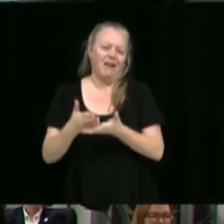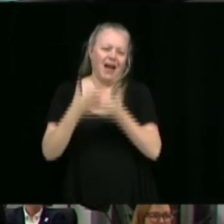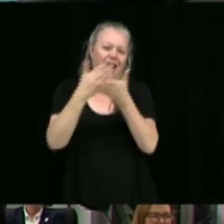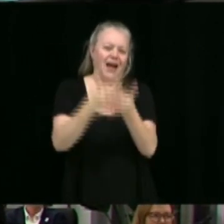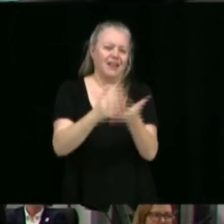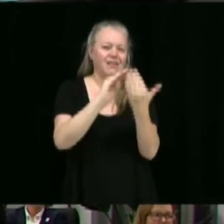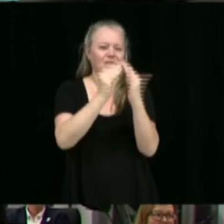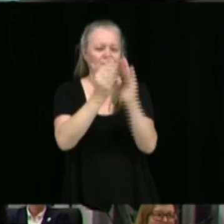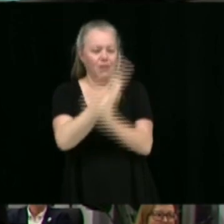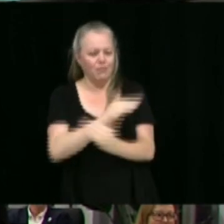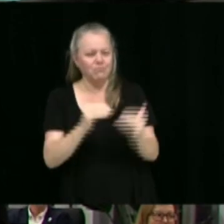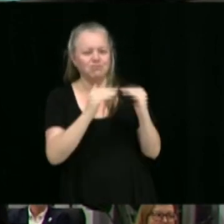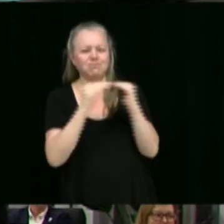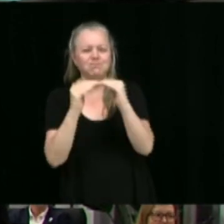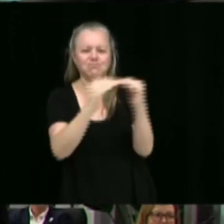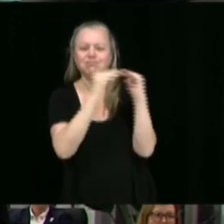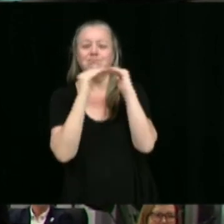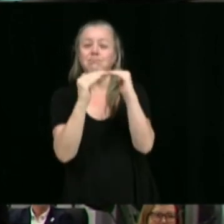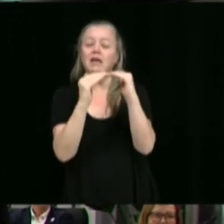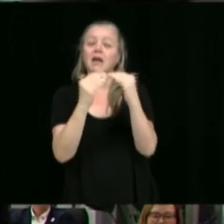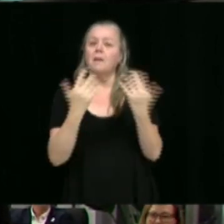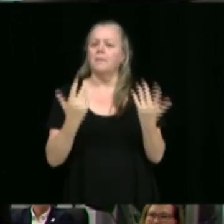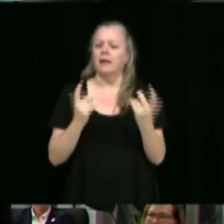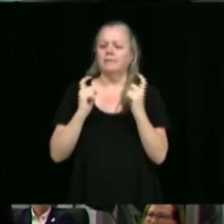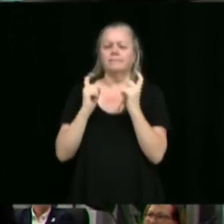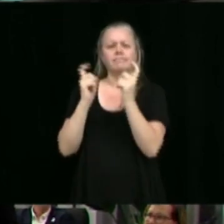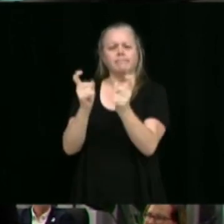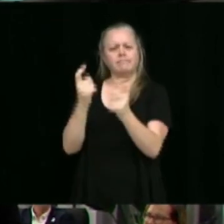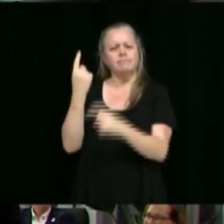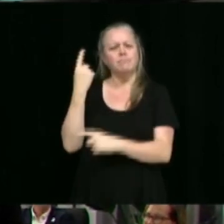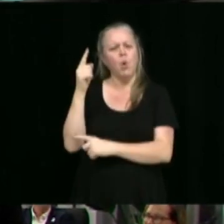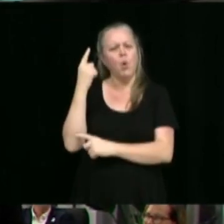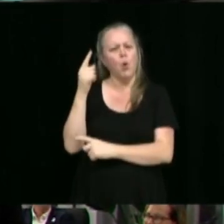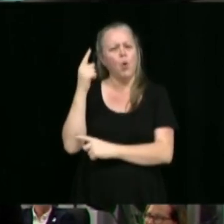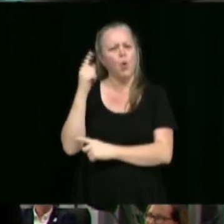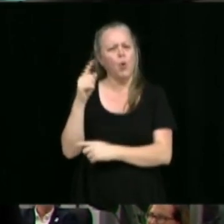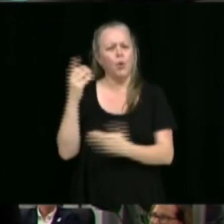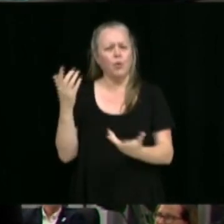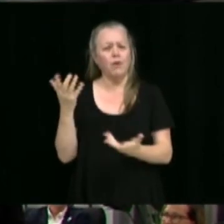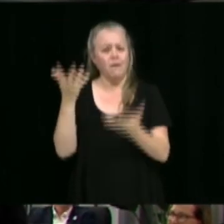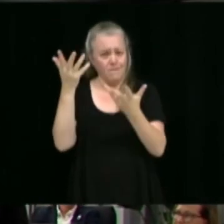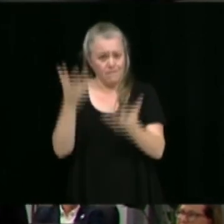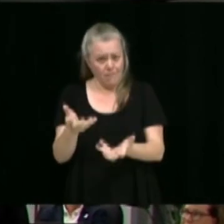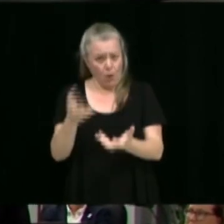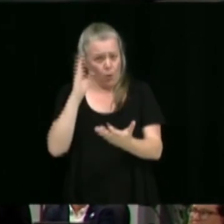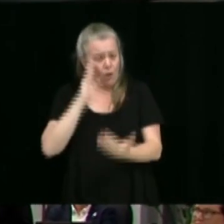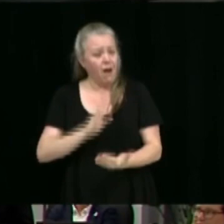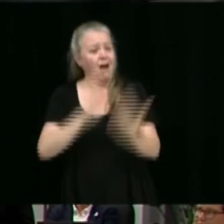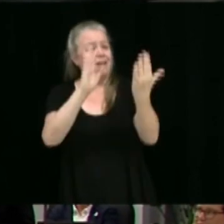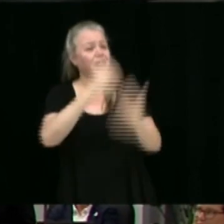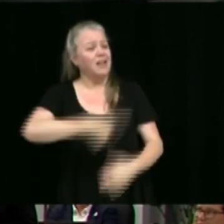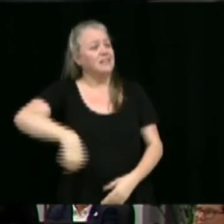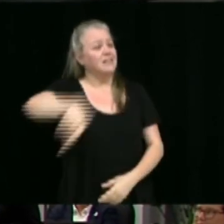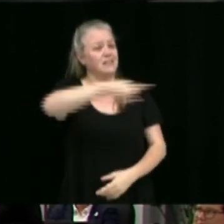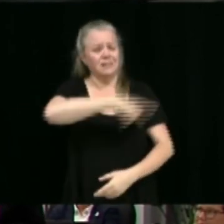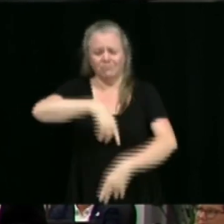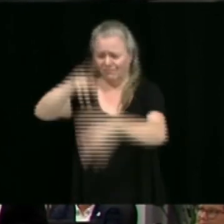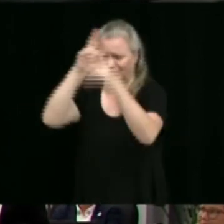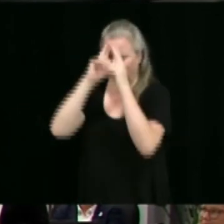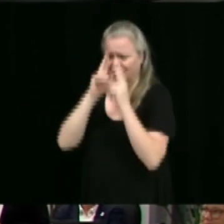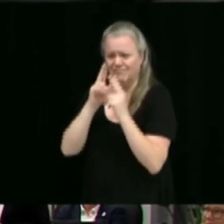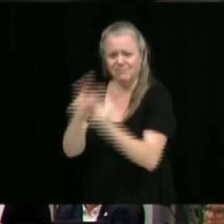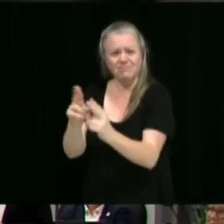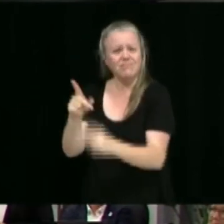Victoriaville, ville inclusive. Cette distinction, ça sert à quoi? À saluer concrètement et publiquement l'engagement et les